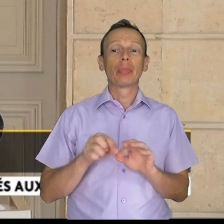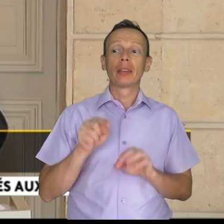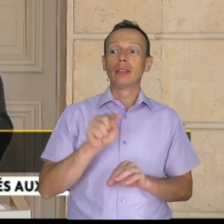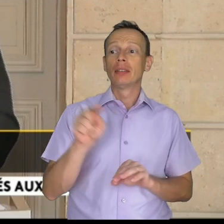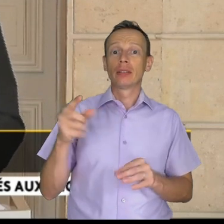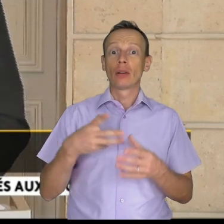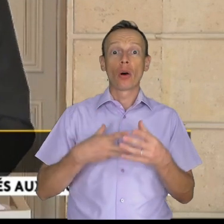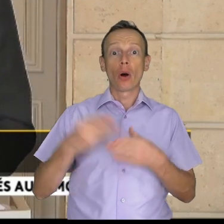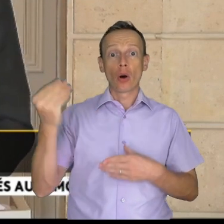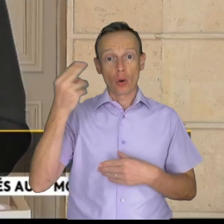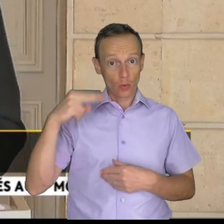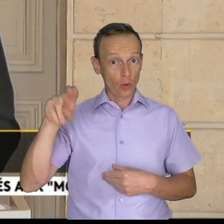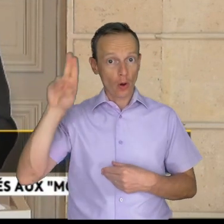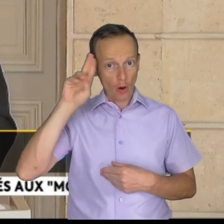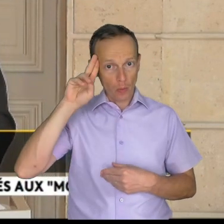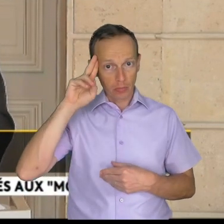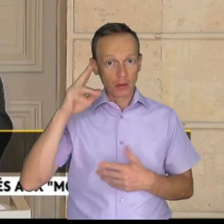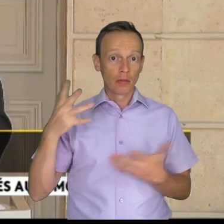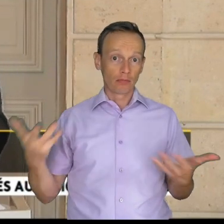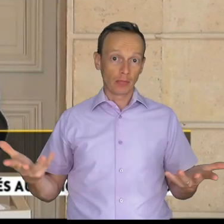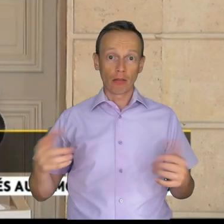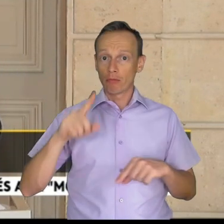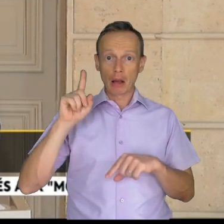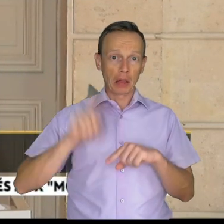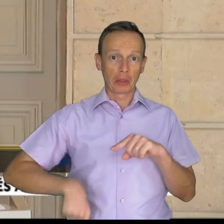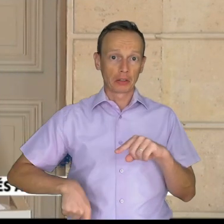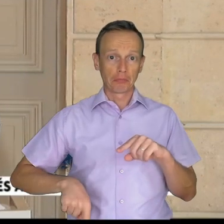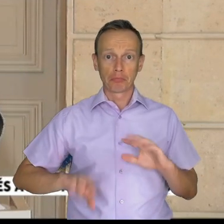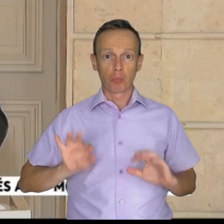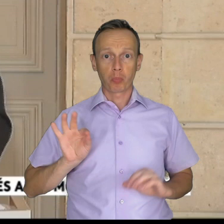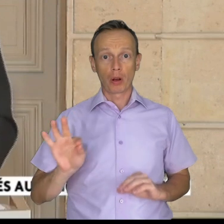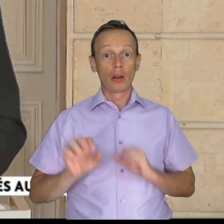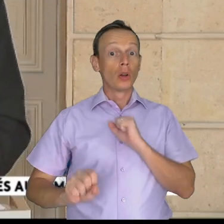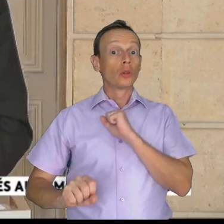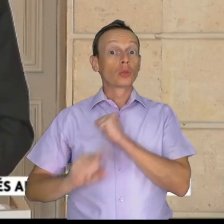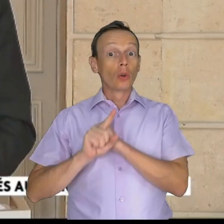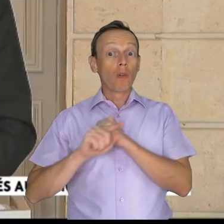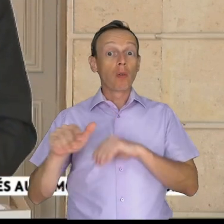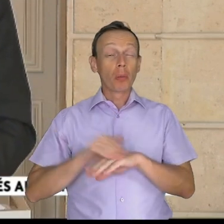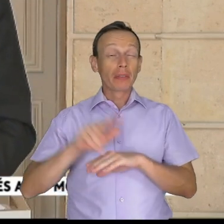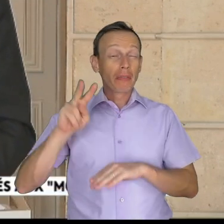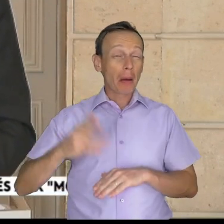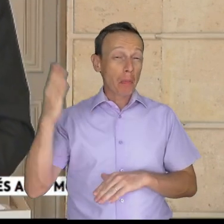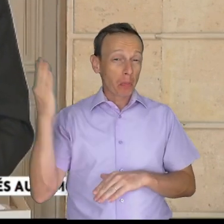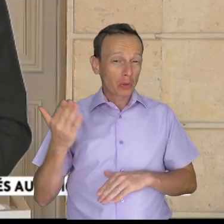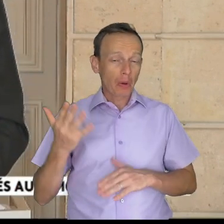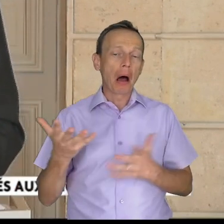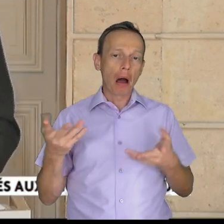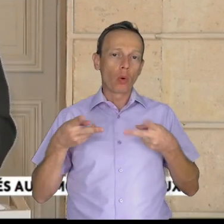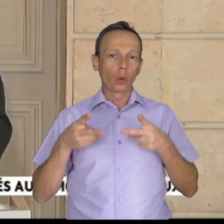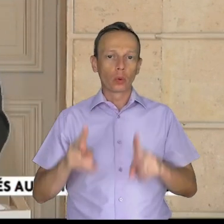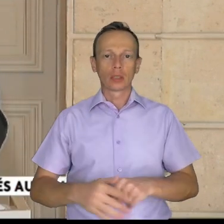provenance d'un pays extérieur à l'Union européenne sera interdite, sauf motif